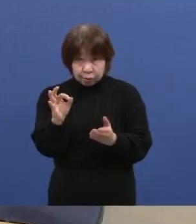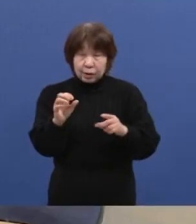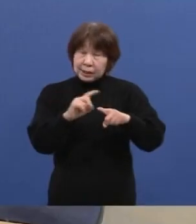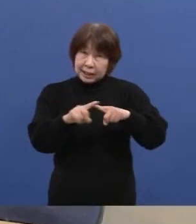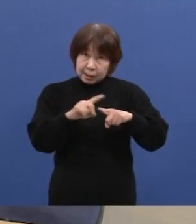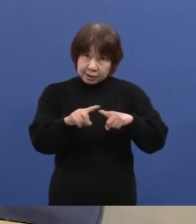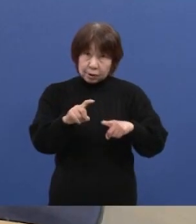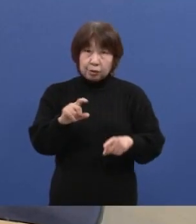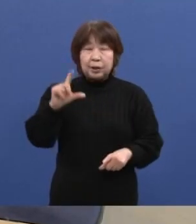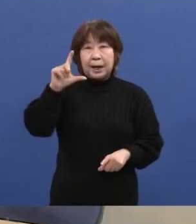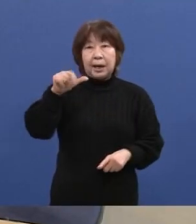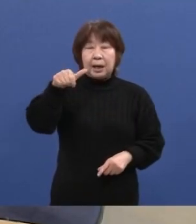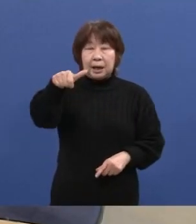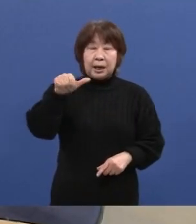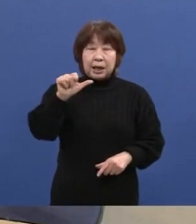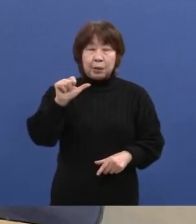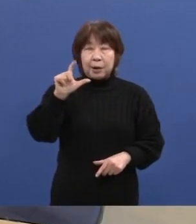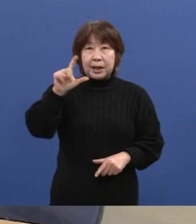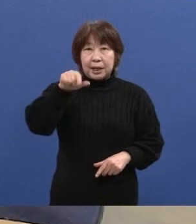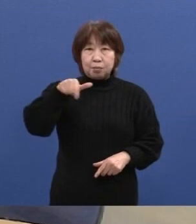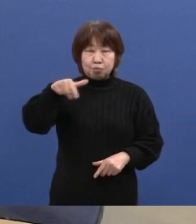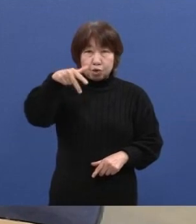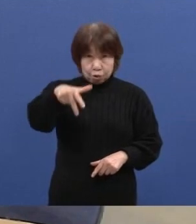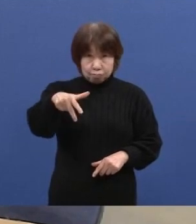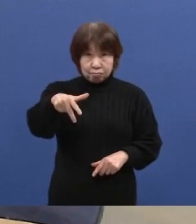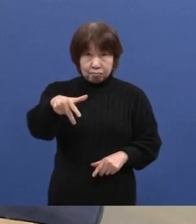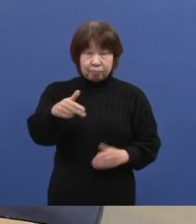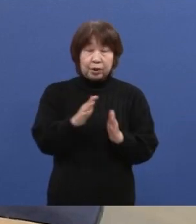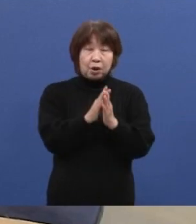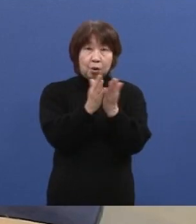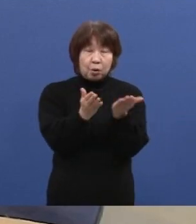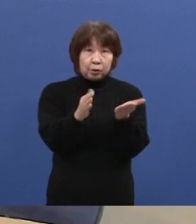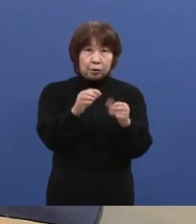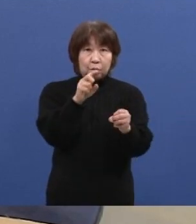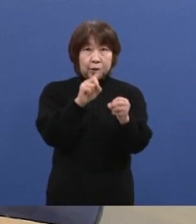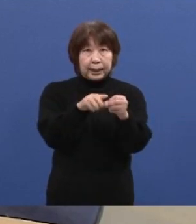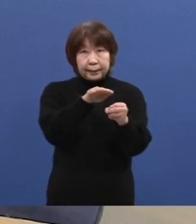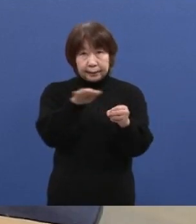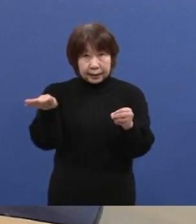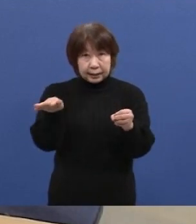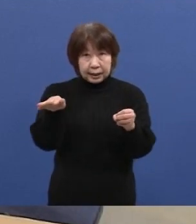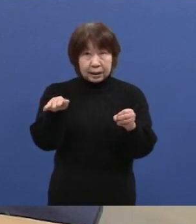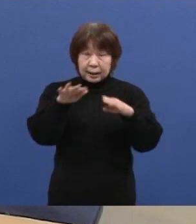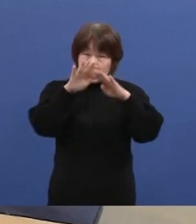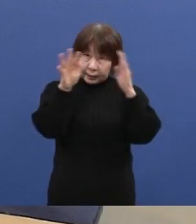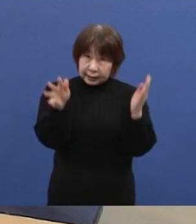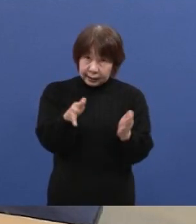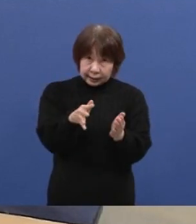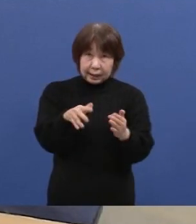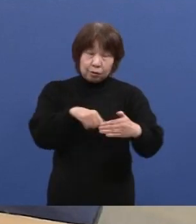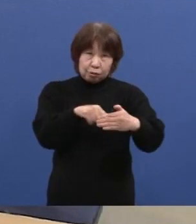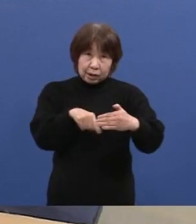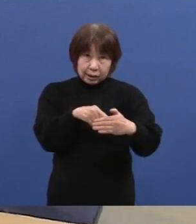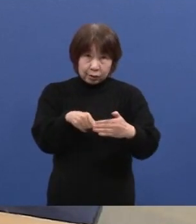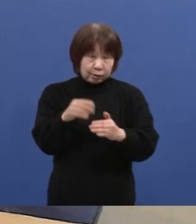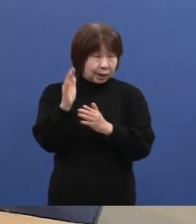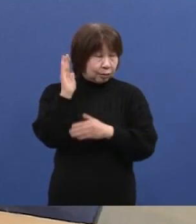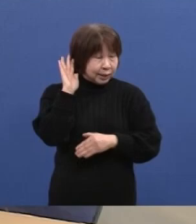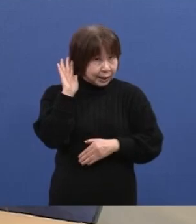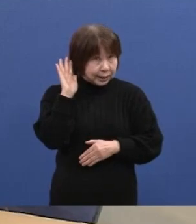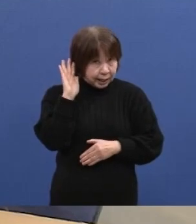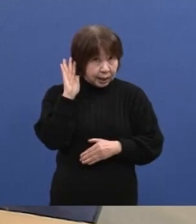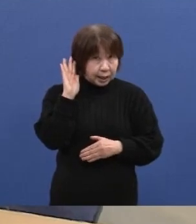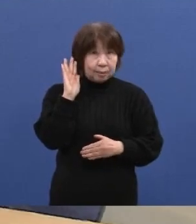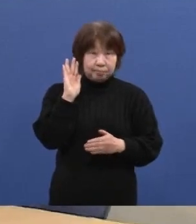。例えば読みたい本の年代やあらすじなどの情報を聞き取り、図書館のデータベースを使用して